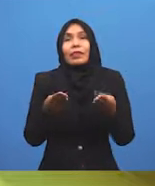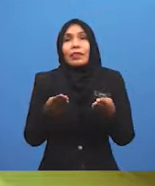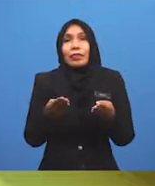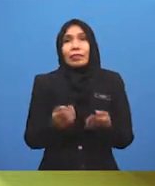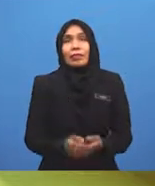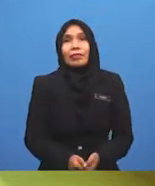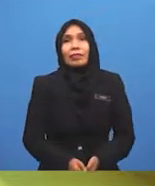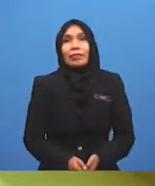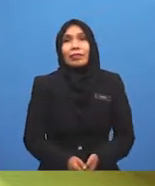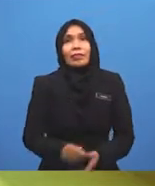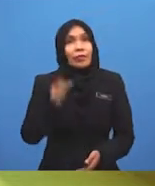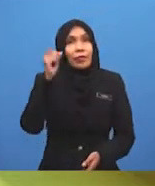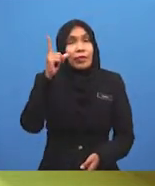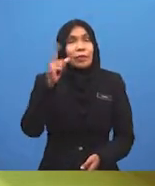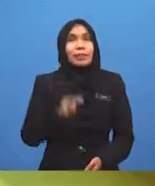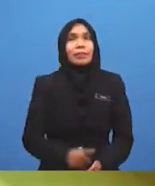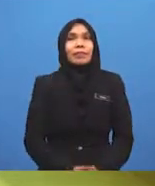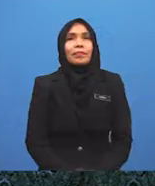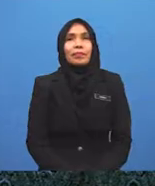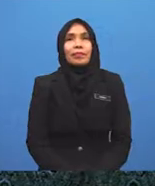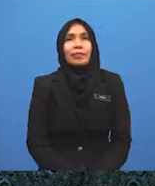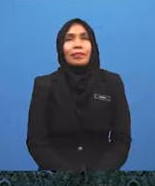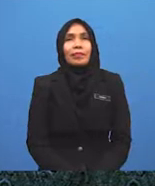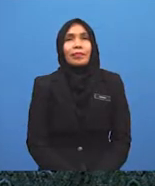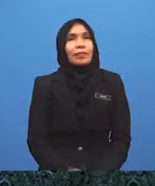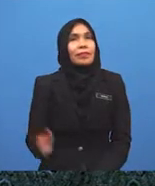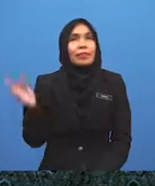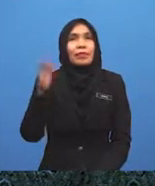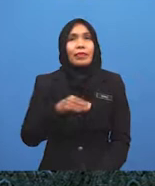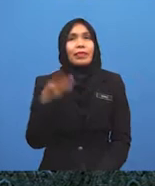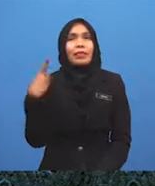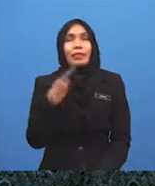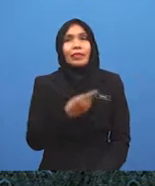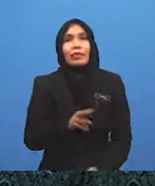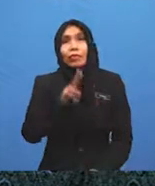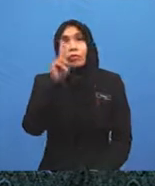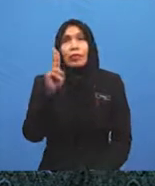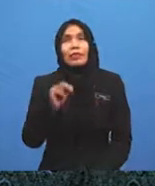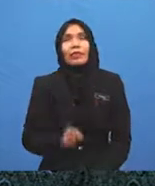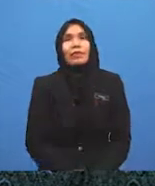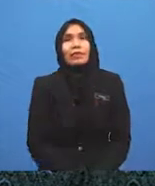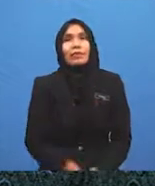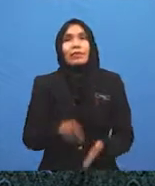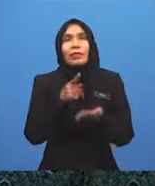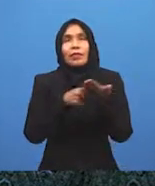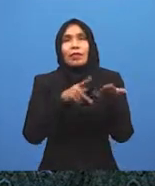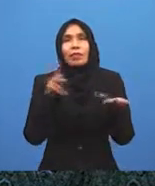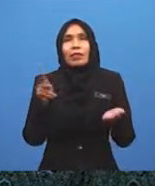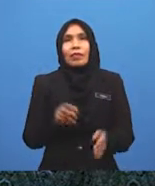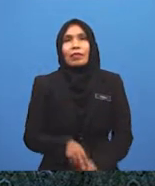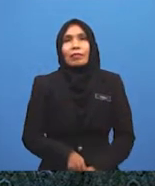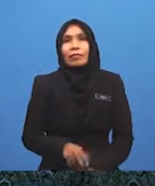tak? Cikgu nak menguji kamu sekali lagi. Mari kita uji diri. Apakah